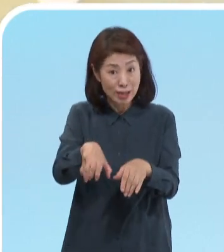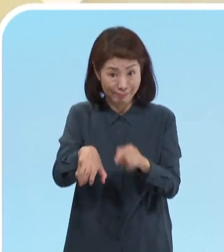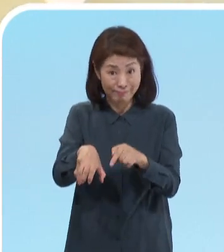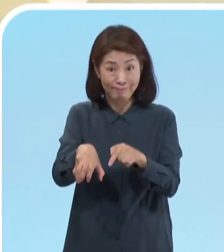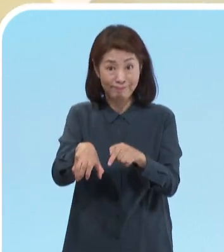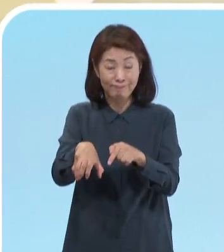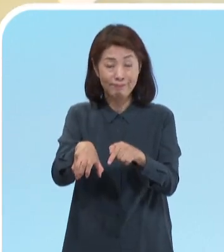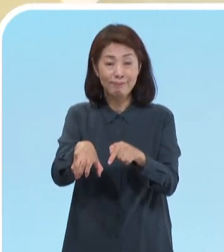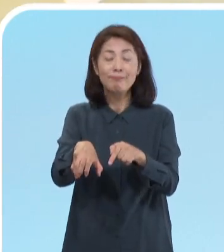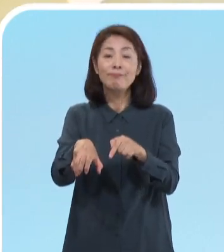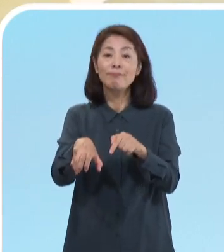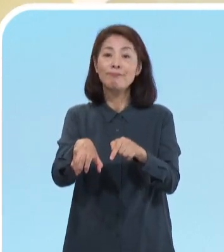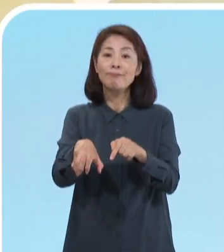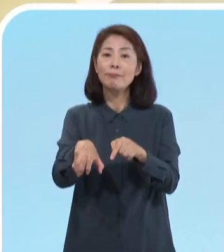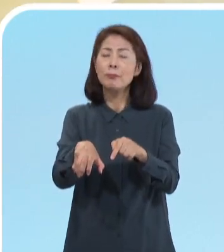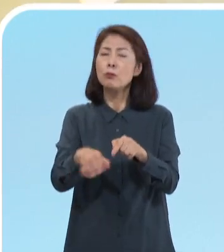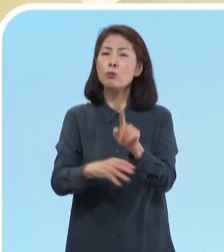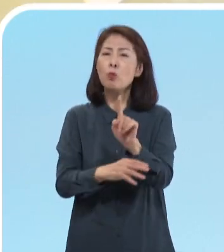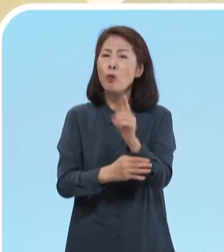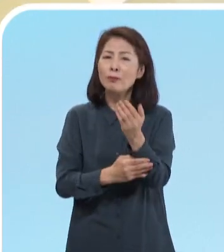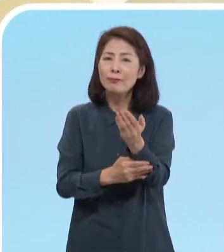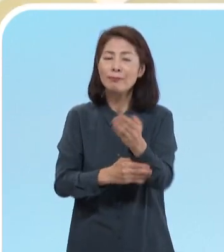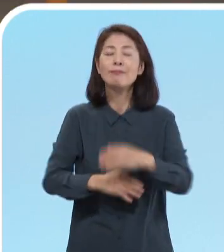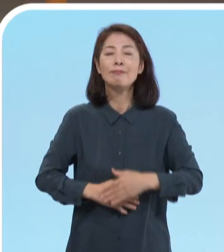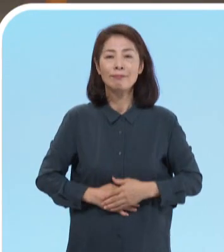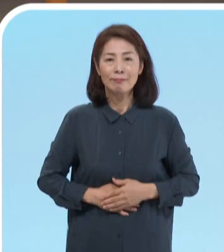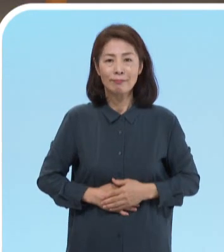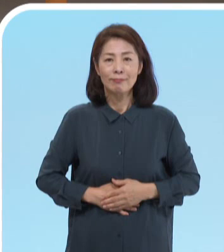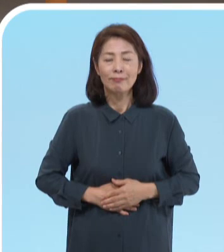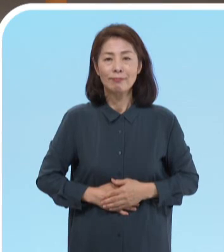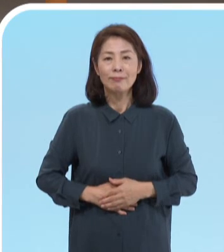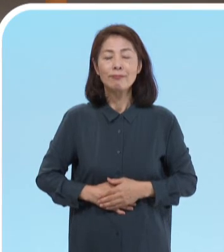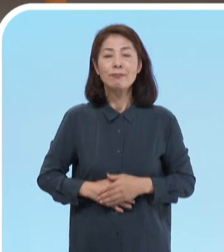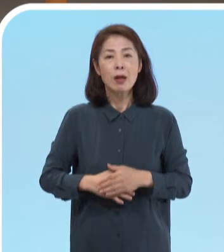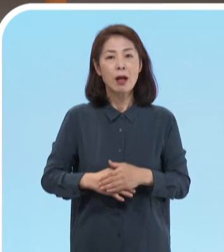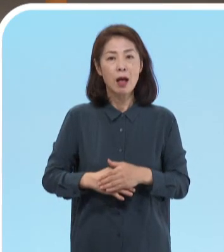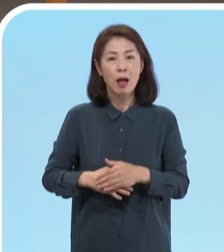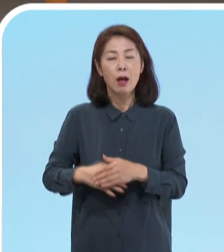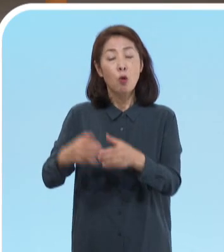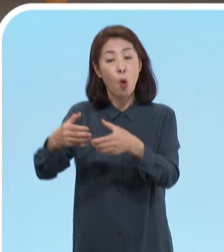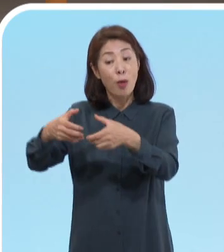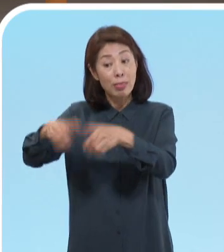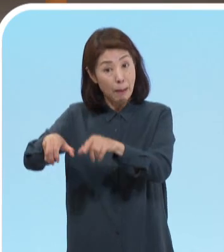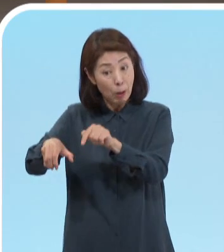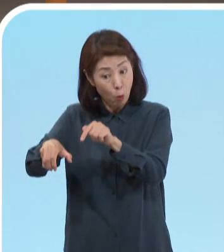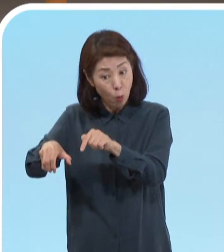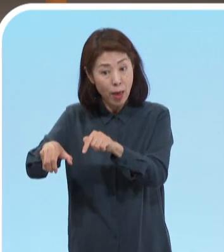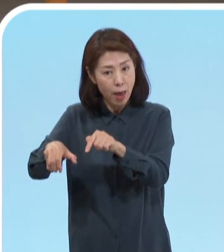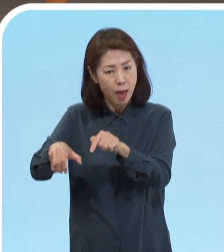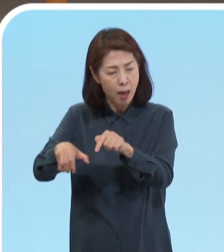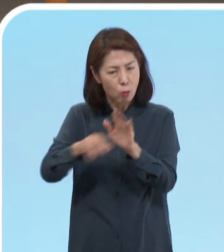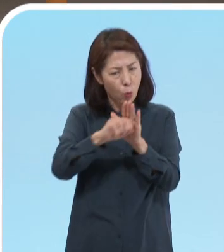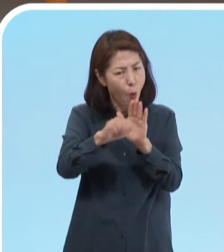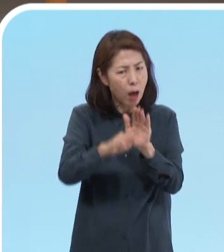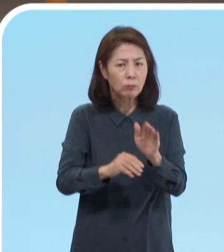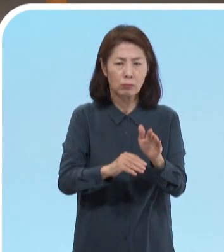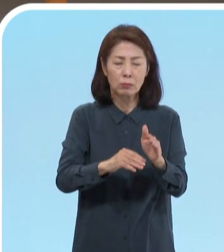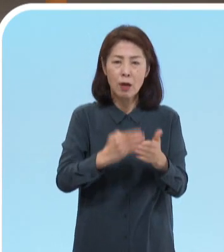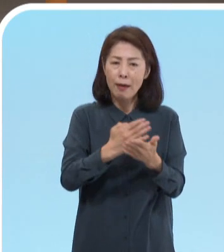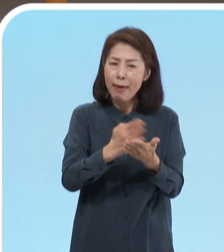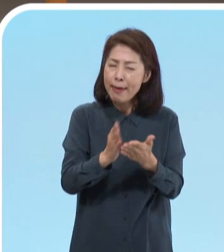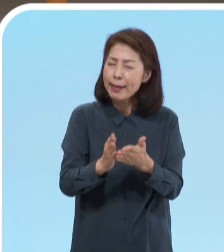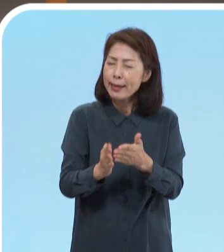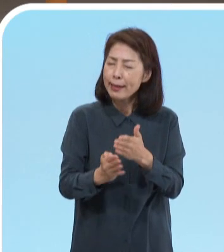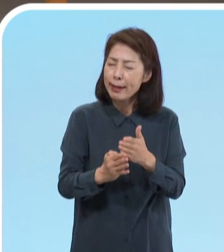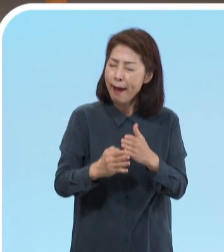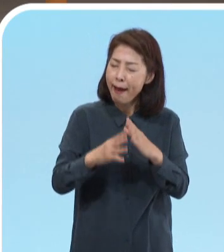この卵を使う理由は何ですか？ ケーキにした時にこう滑らかさとか濃厚さが、